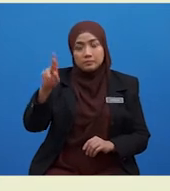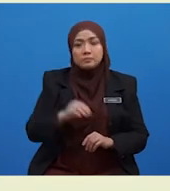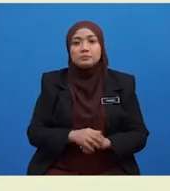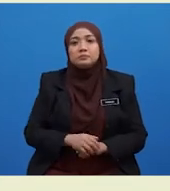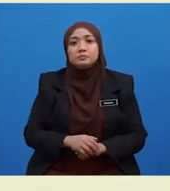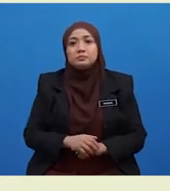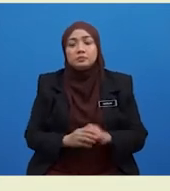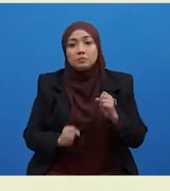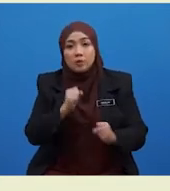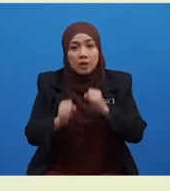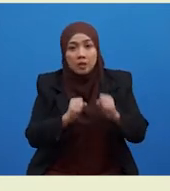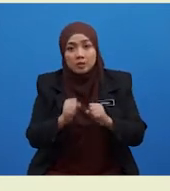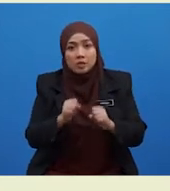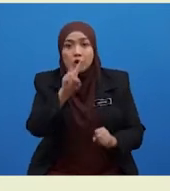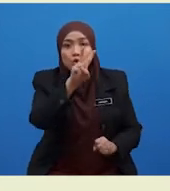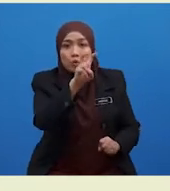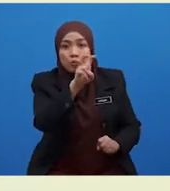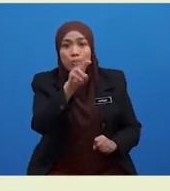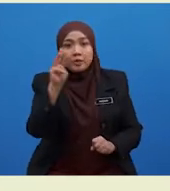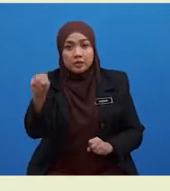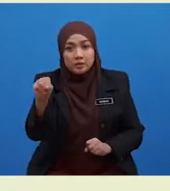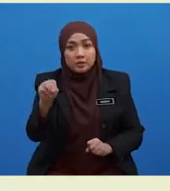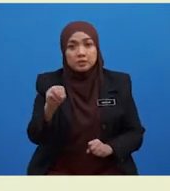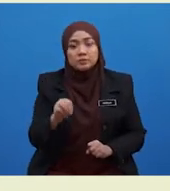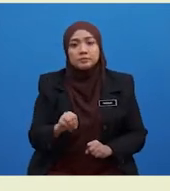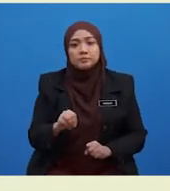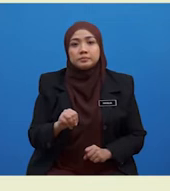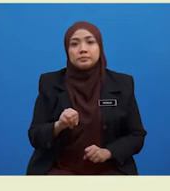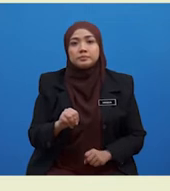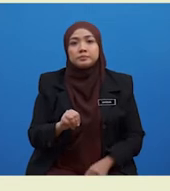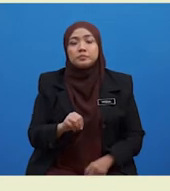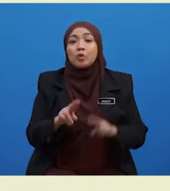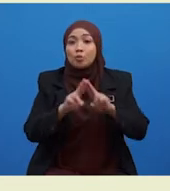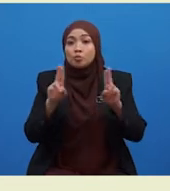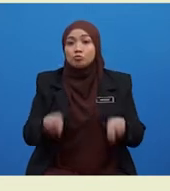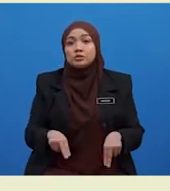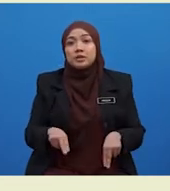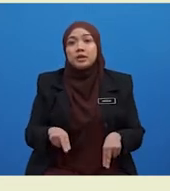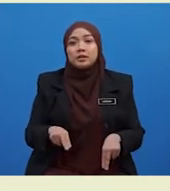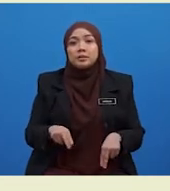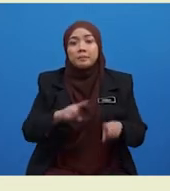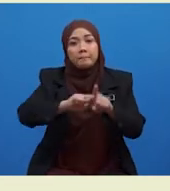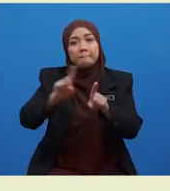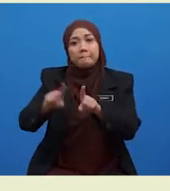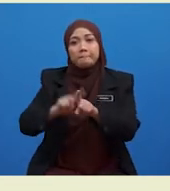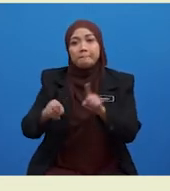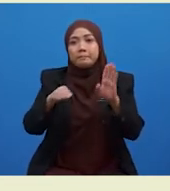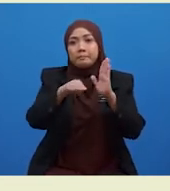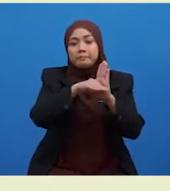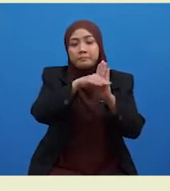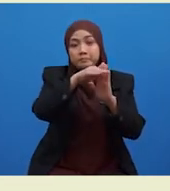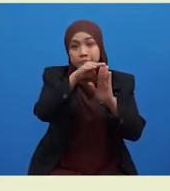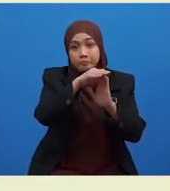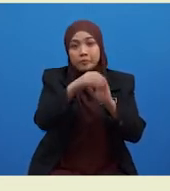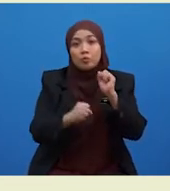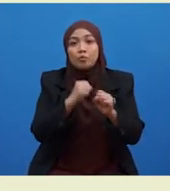meter shutter run test, 20 meter SRT atau ujian kejegasan pelbagai peringkat. Ini adalah